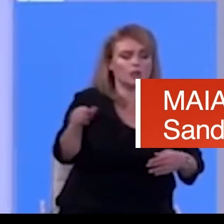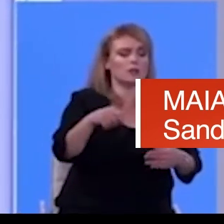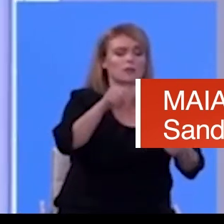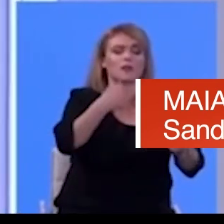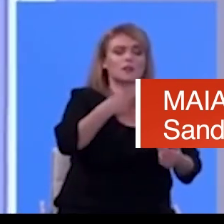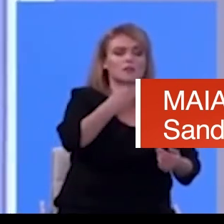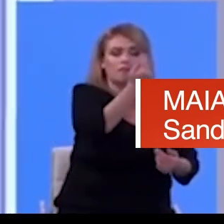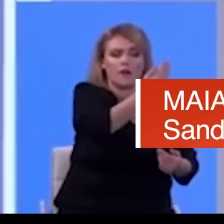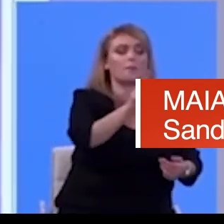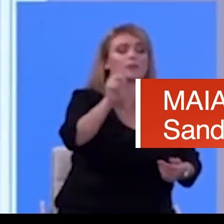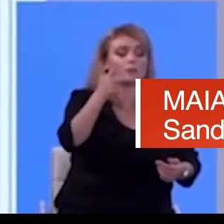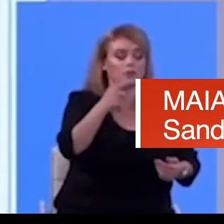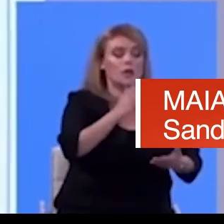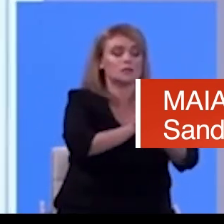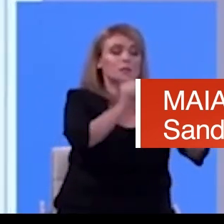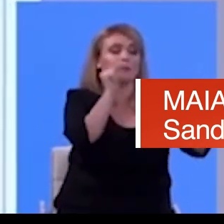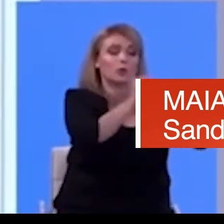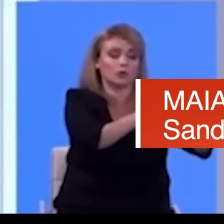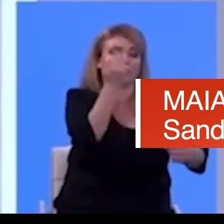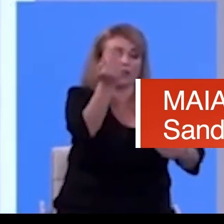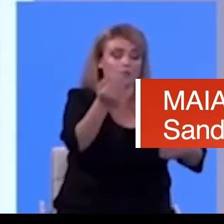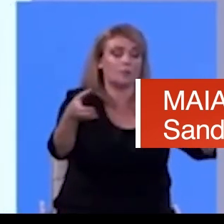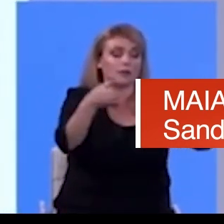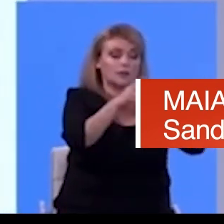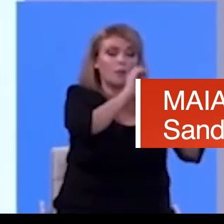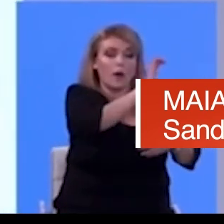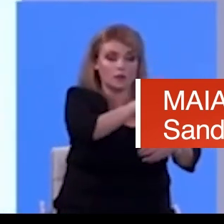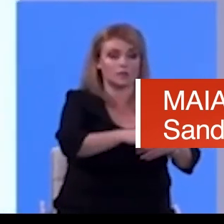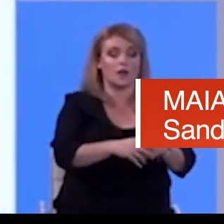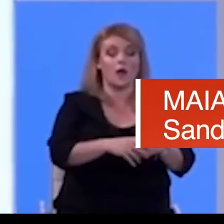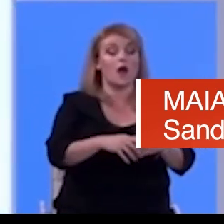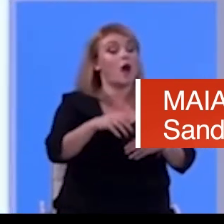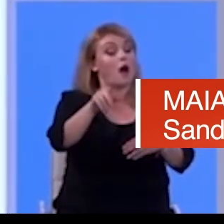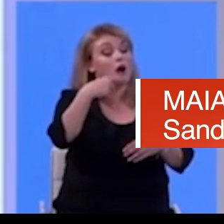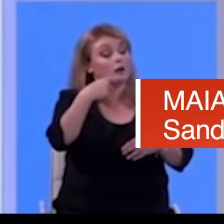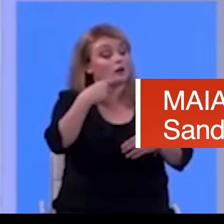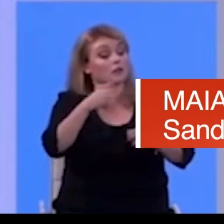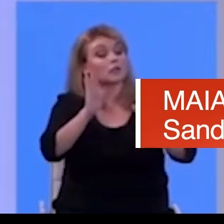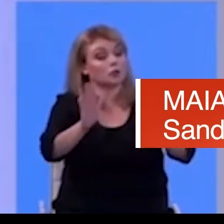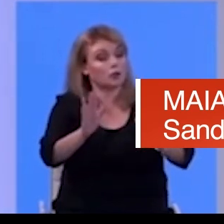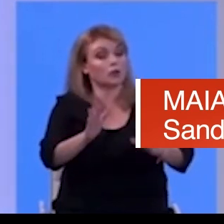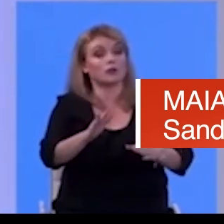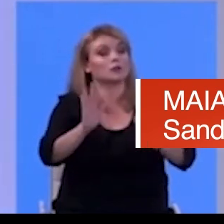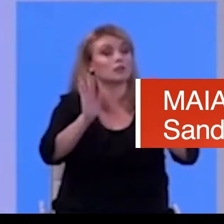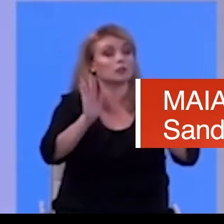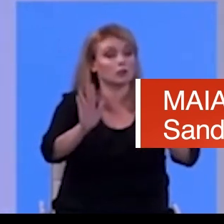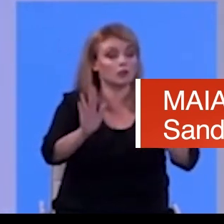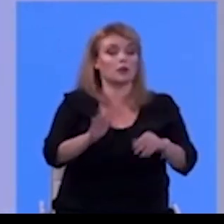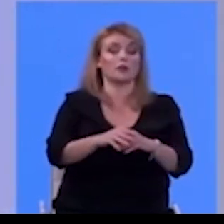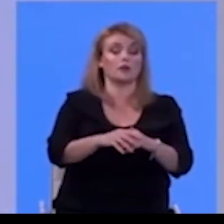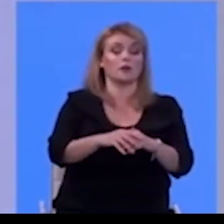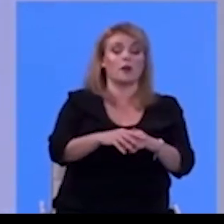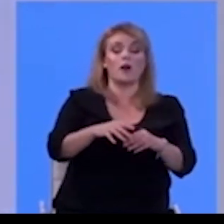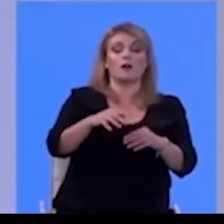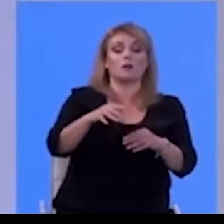despre susținere, dar și despre vot de protest. Și da, am comis mai multe greșeli, chiar dacă intențiile noastre au fost